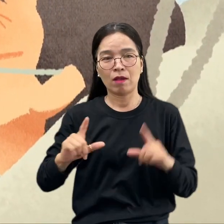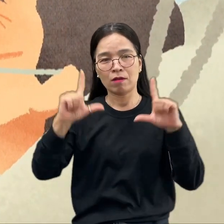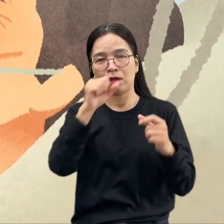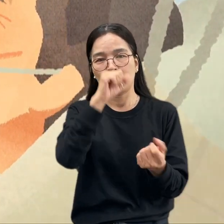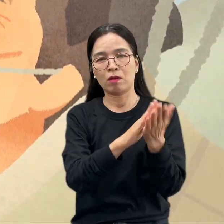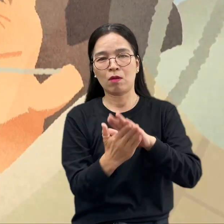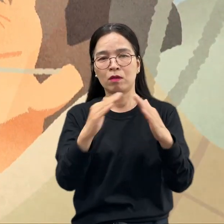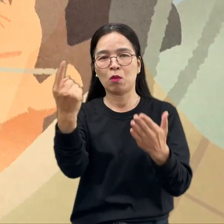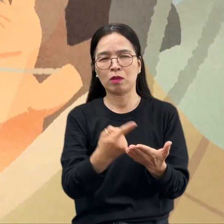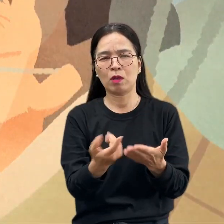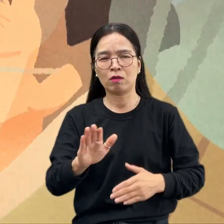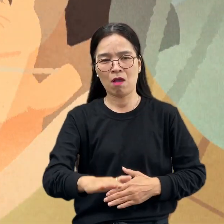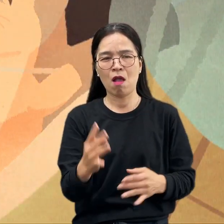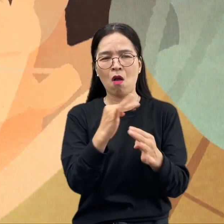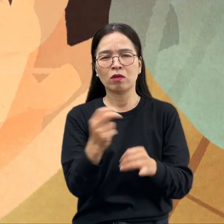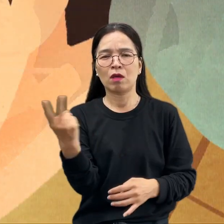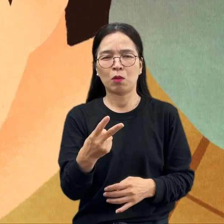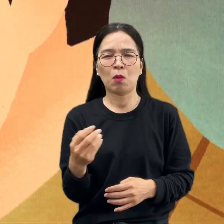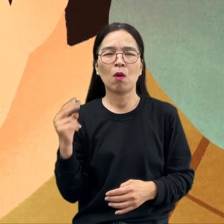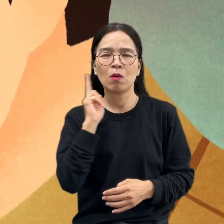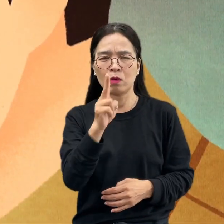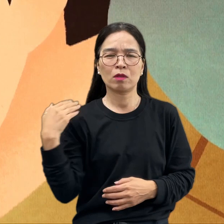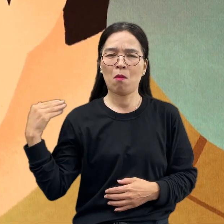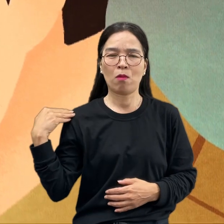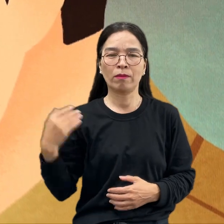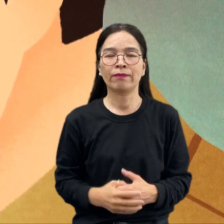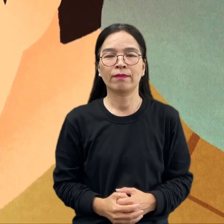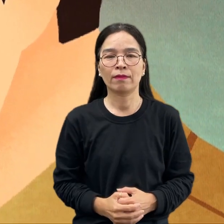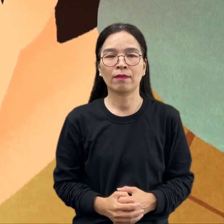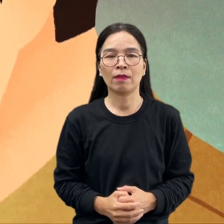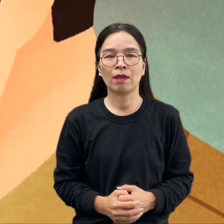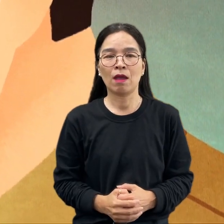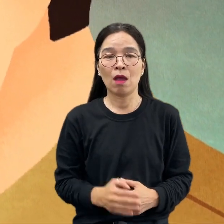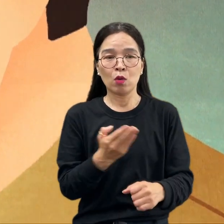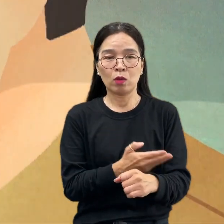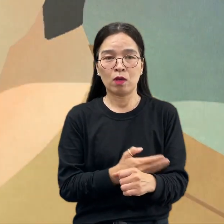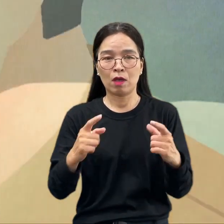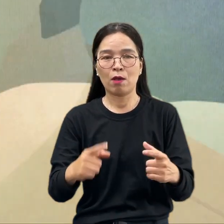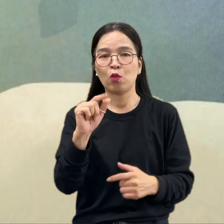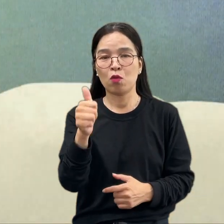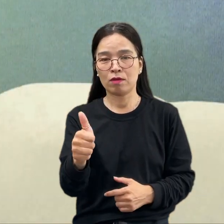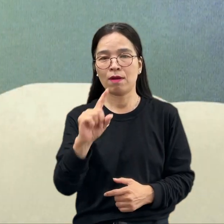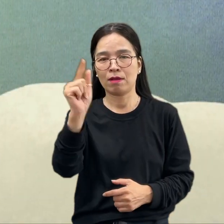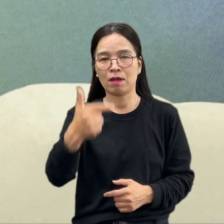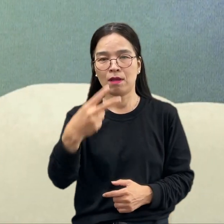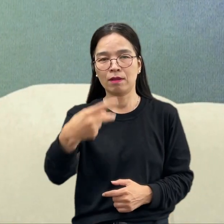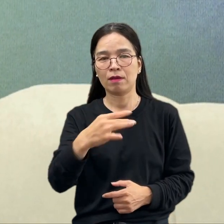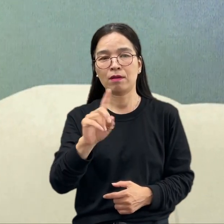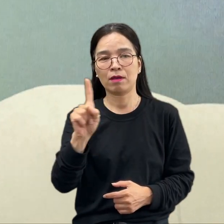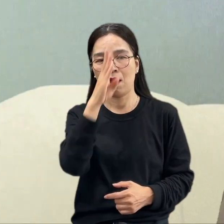상태가 호전돼 집으로 다시 모시긴 했지만 언제 또 그런 일이 생길지 모릅니다. 그런 요셉